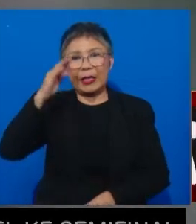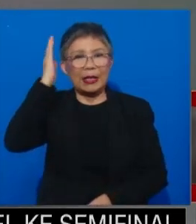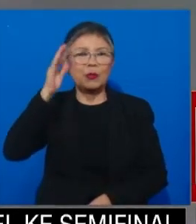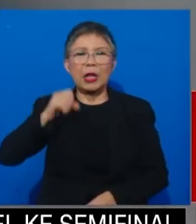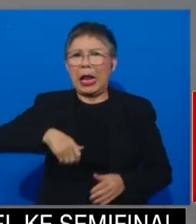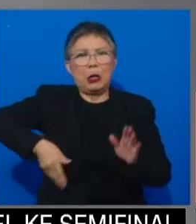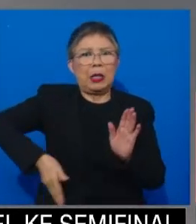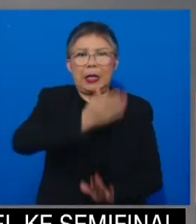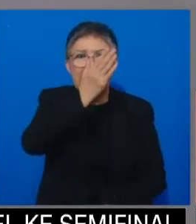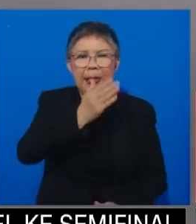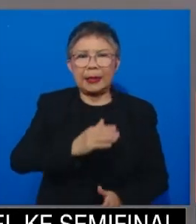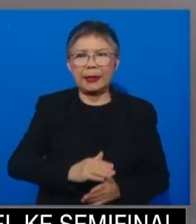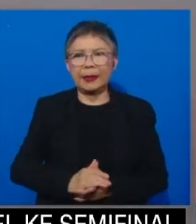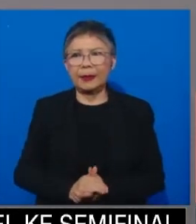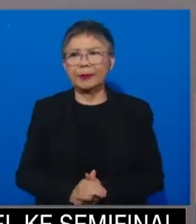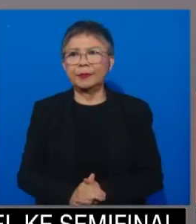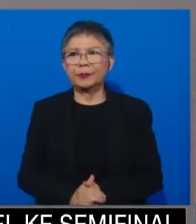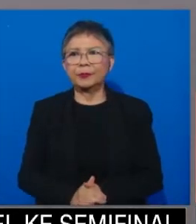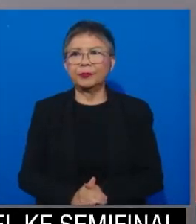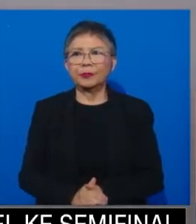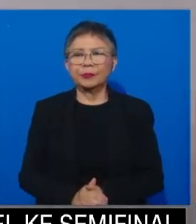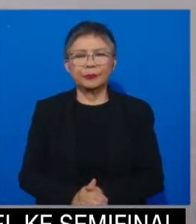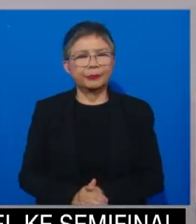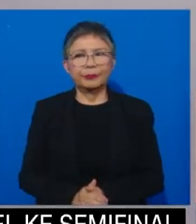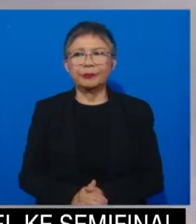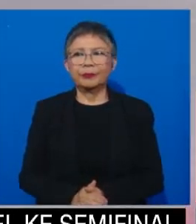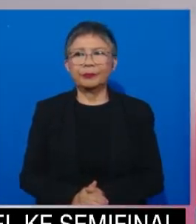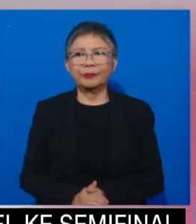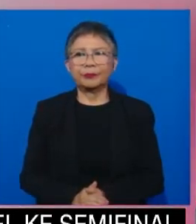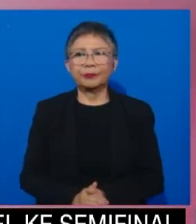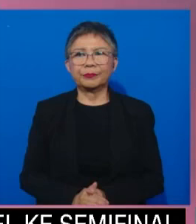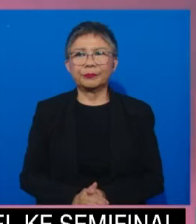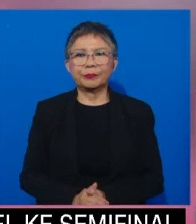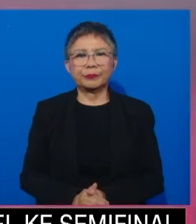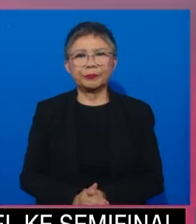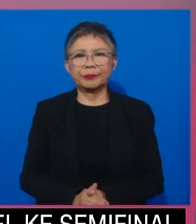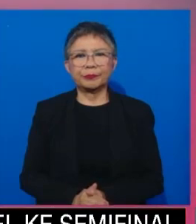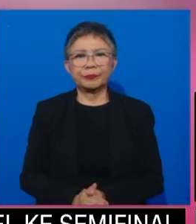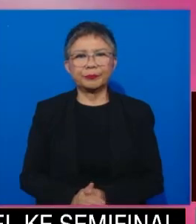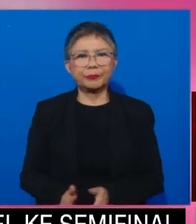dari lokasi kejadian. Tim Liputan, CNN Indonesia.